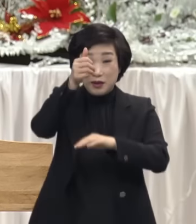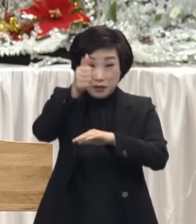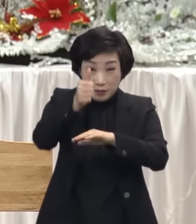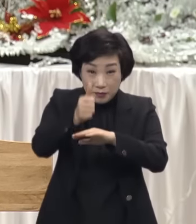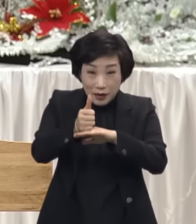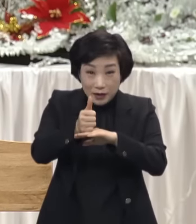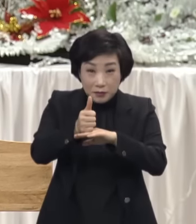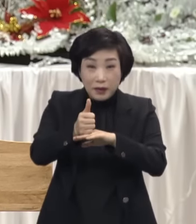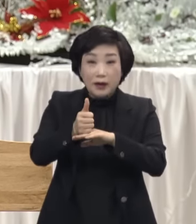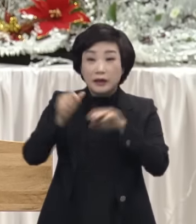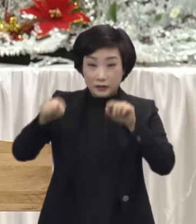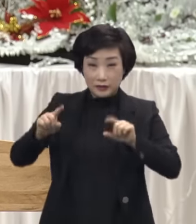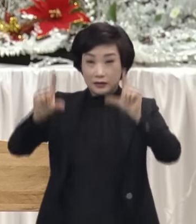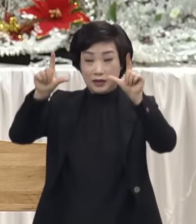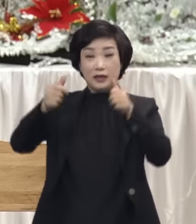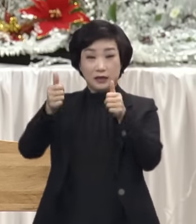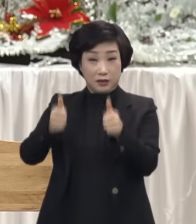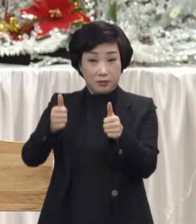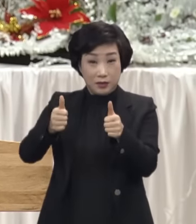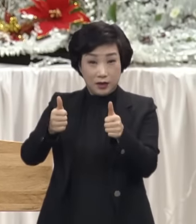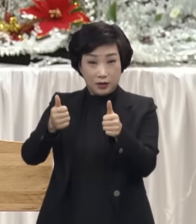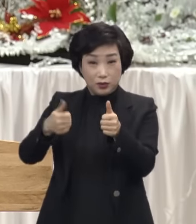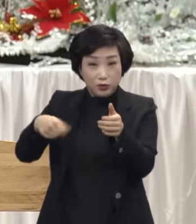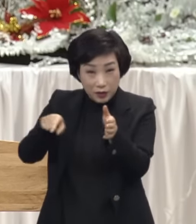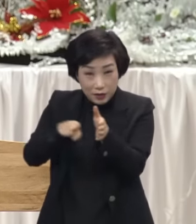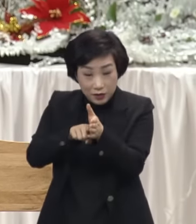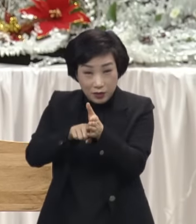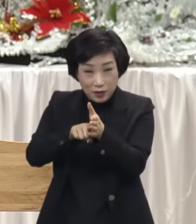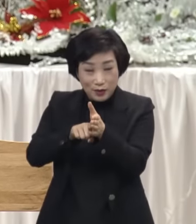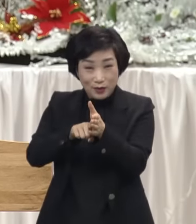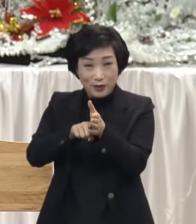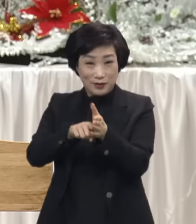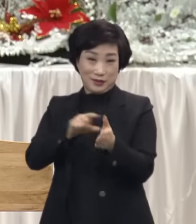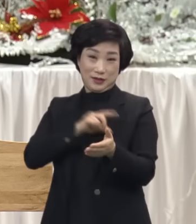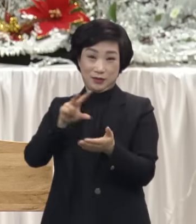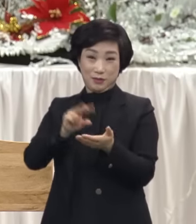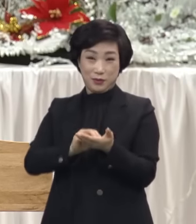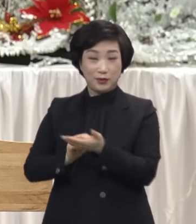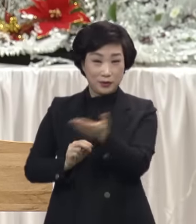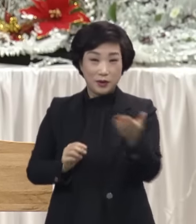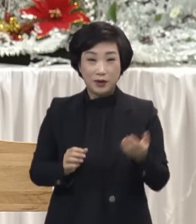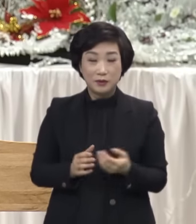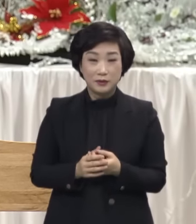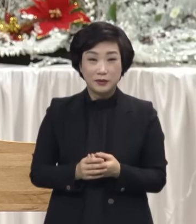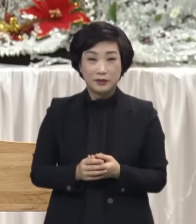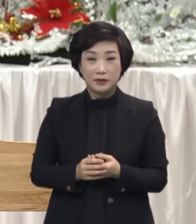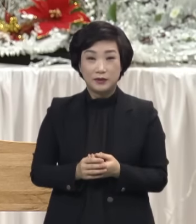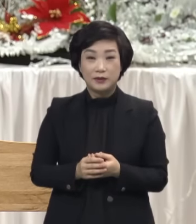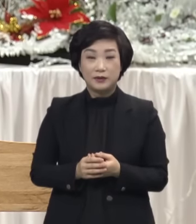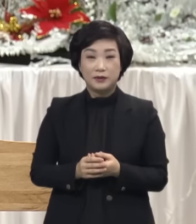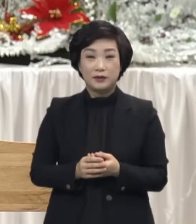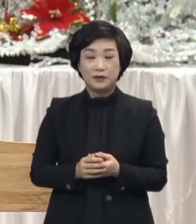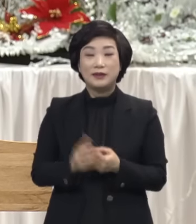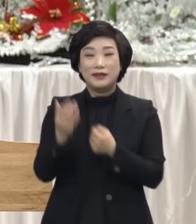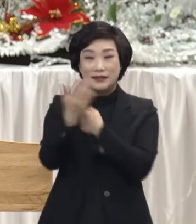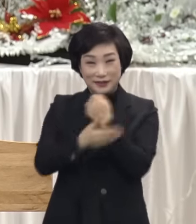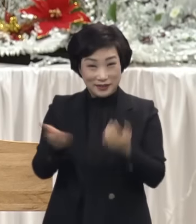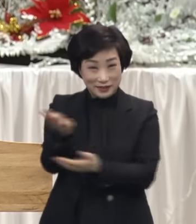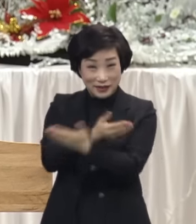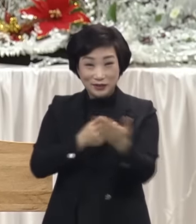마지막 그날의 심판을 위하여 이와 같은 제목으로